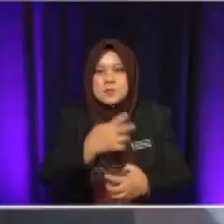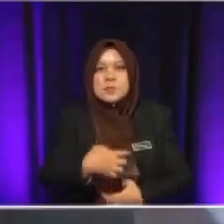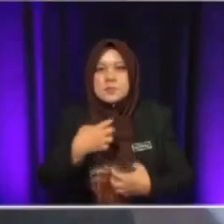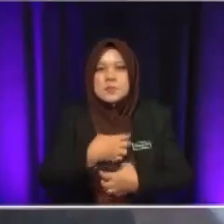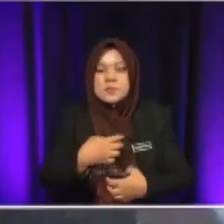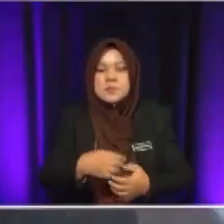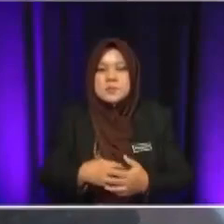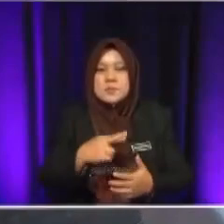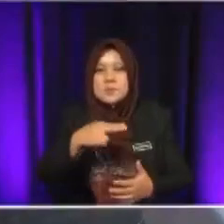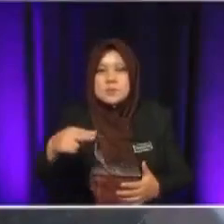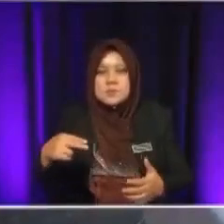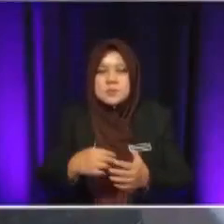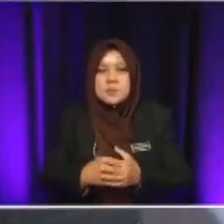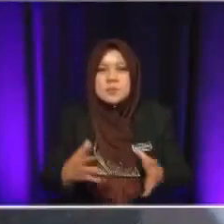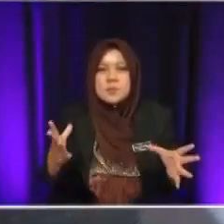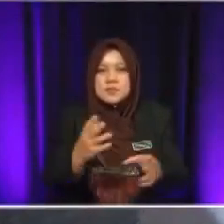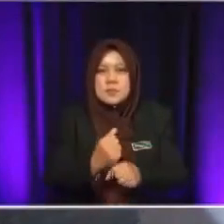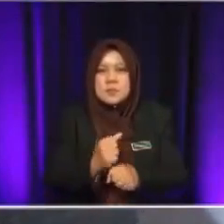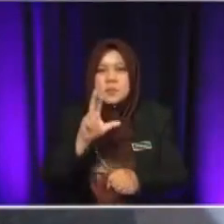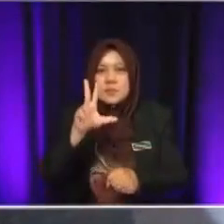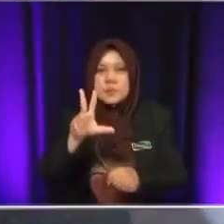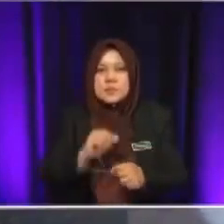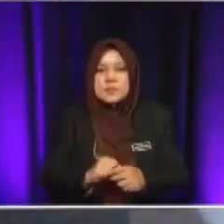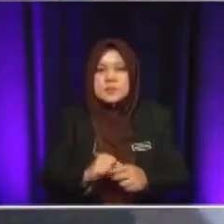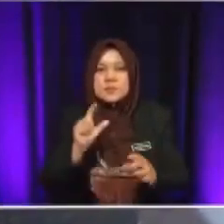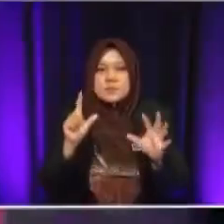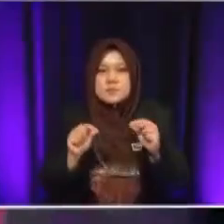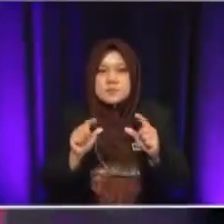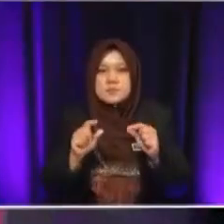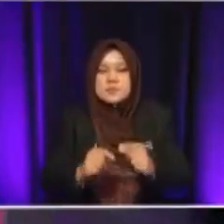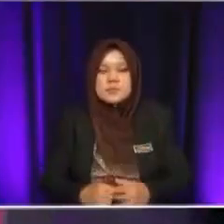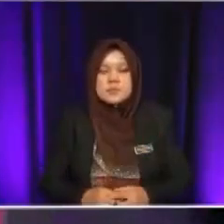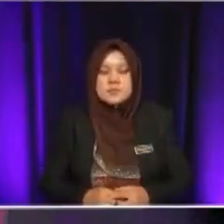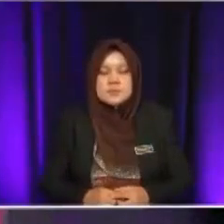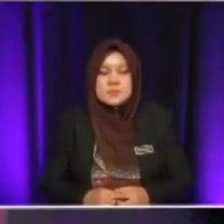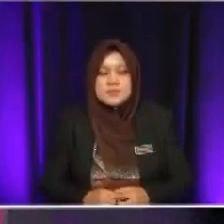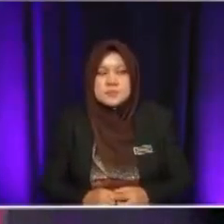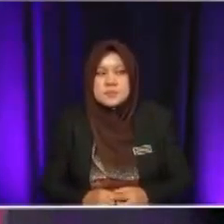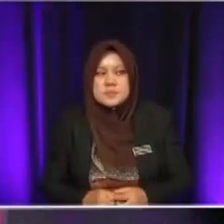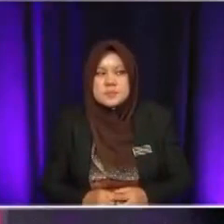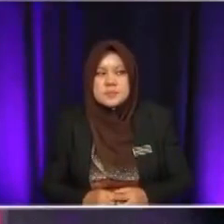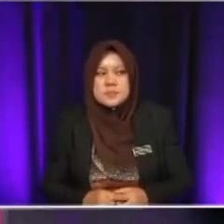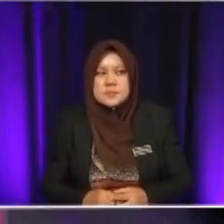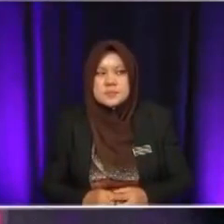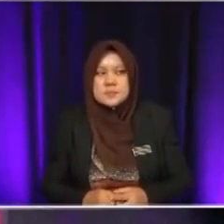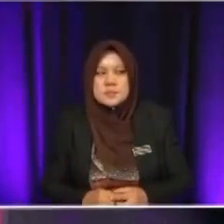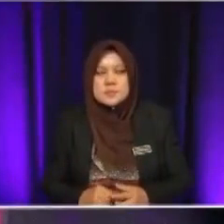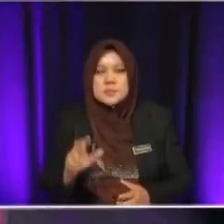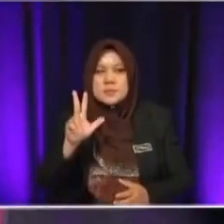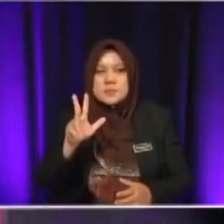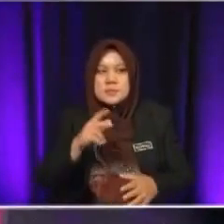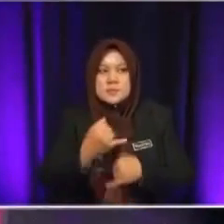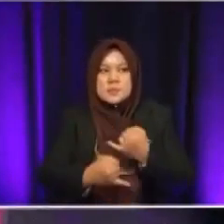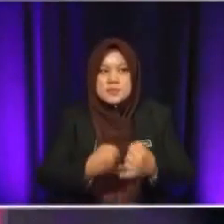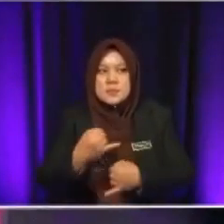jadi Mira akan berjaya dapat 3 stiker. Saya dapat 3 stiker. Okay, untuk segmen 3 ni, Mira dapat 3 sebab